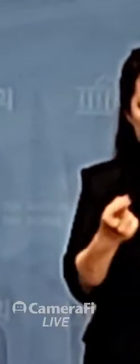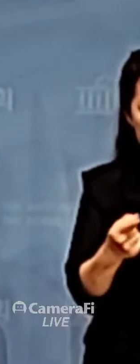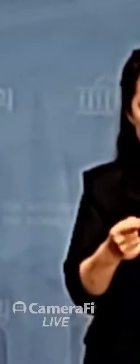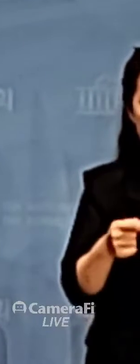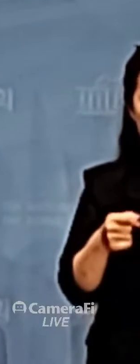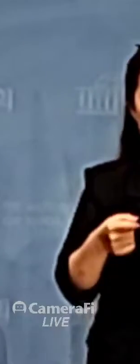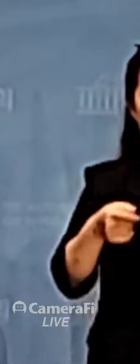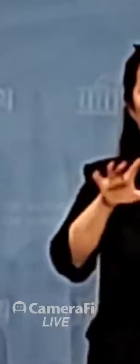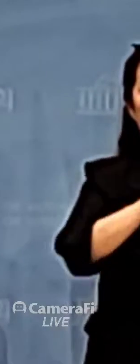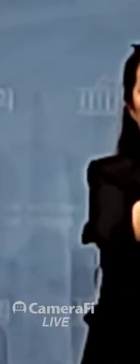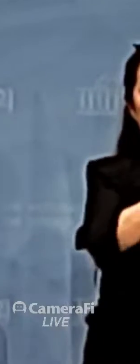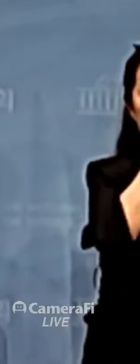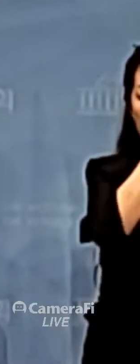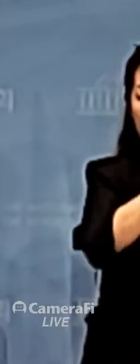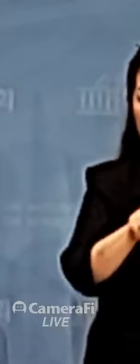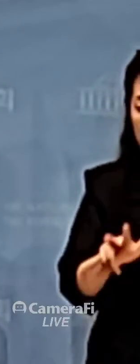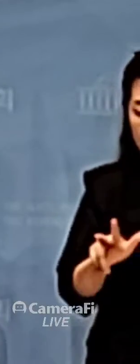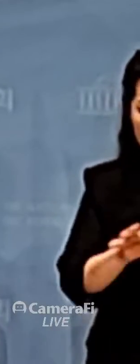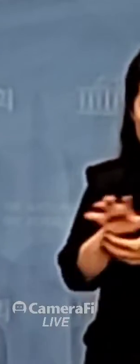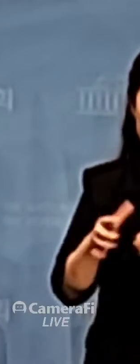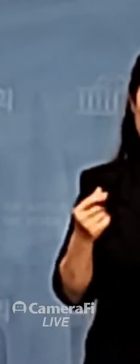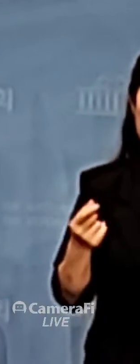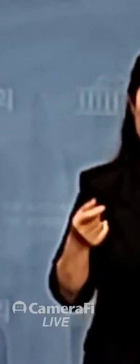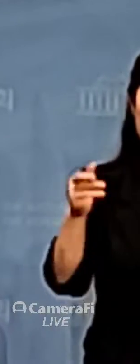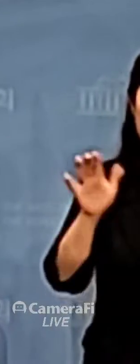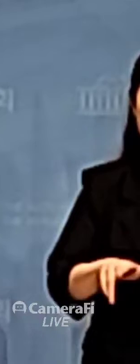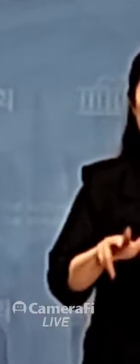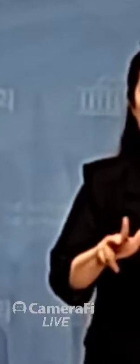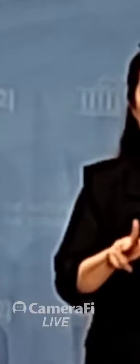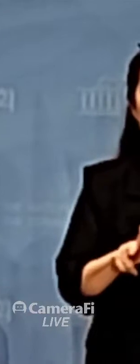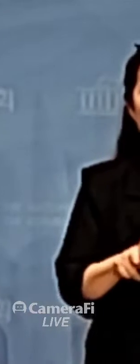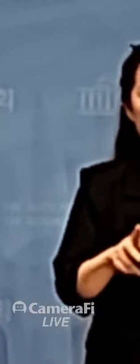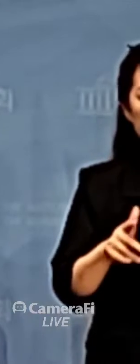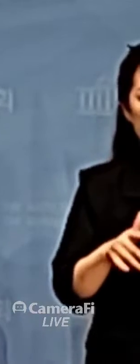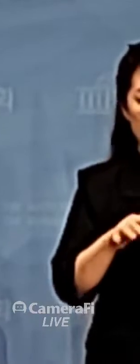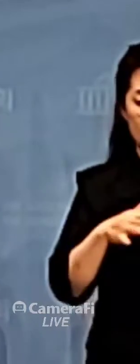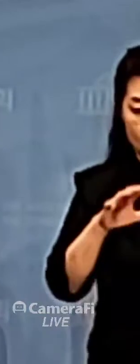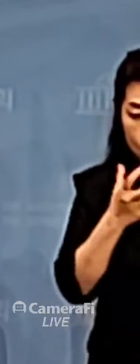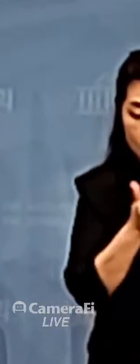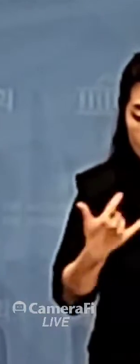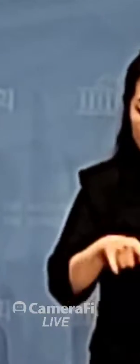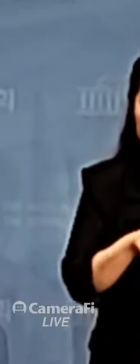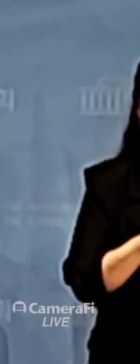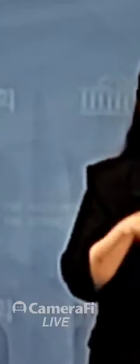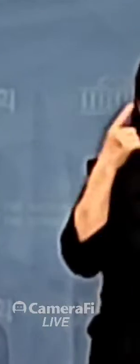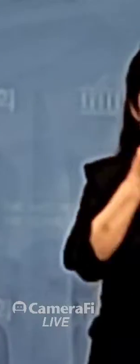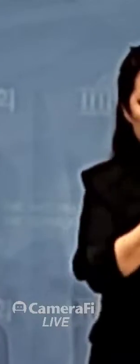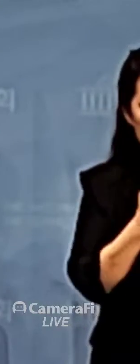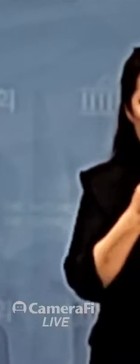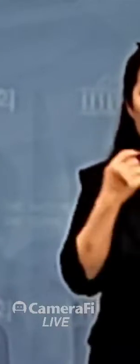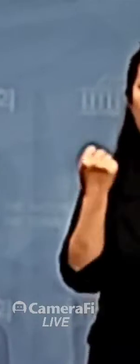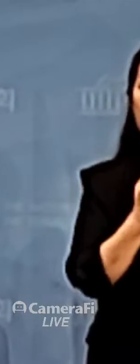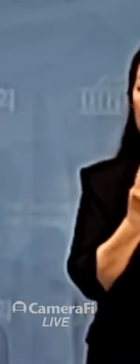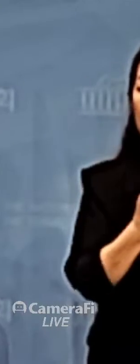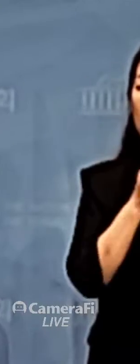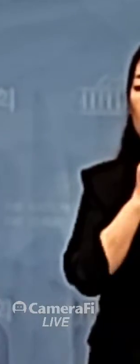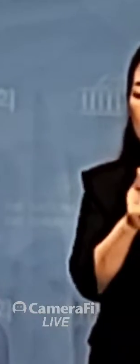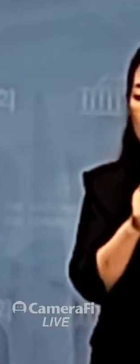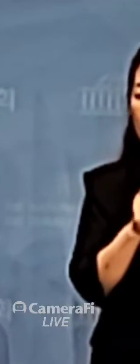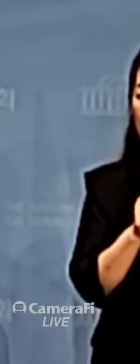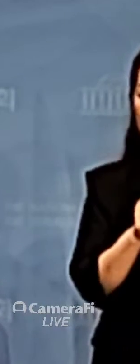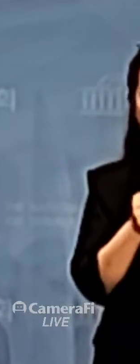개혁이 인생 안전대책을 가속화 한다는 발표가 한 가게가 안 느껴집니다 6월 소야 불과 6%